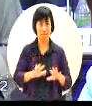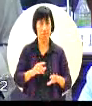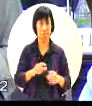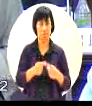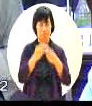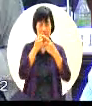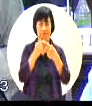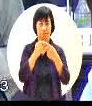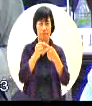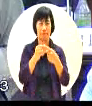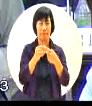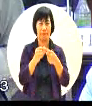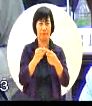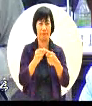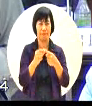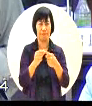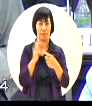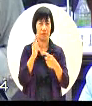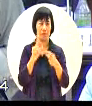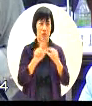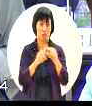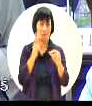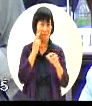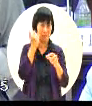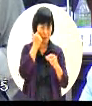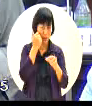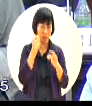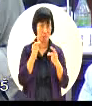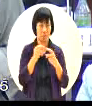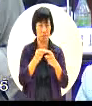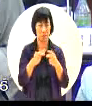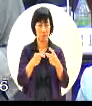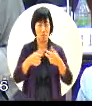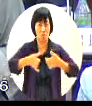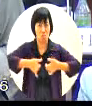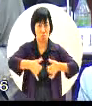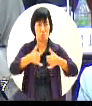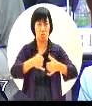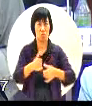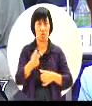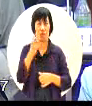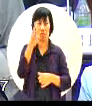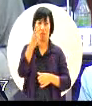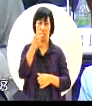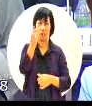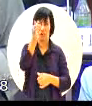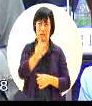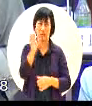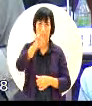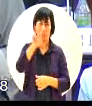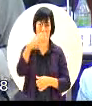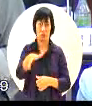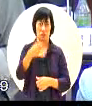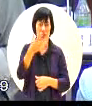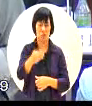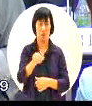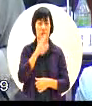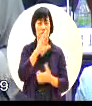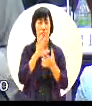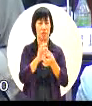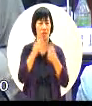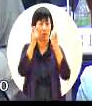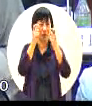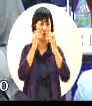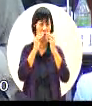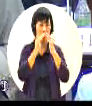一，为着咱的中港口迄条路，吼、哦，我感觉2亿3000几万市政府要编的这预算，嘛